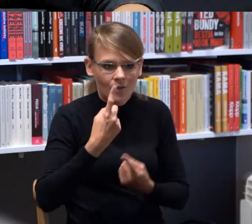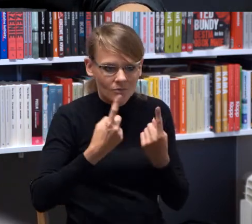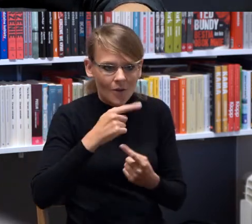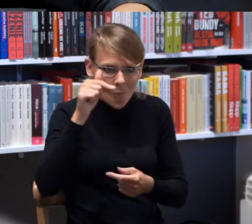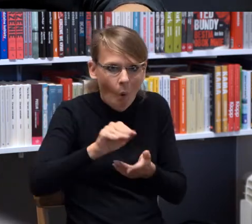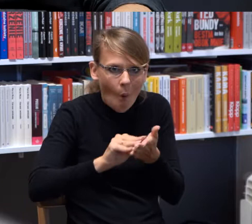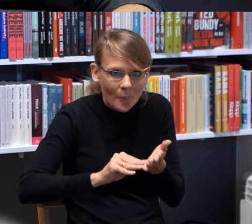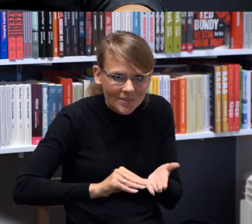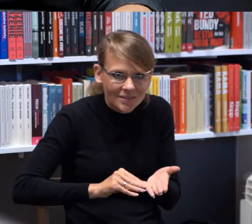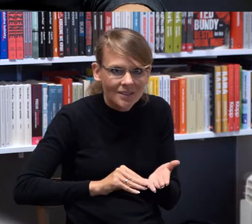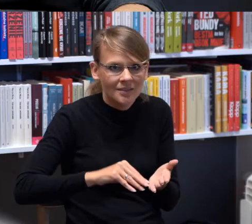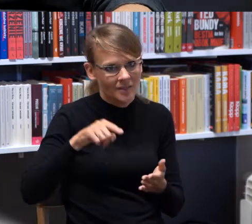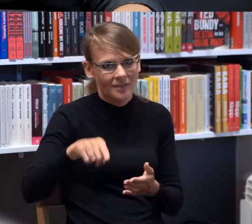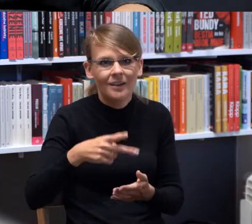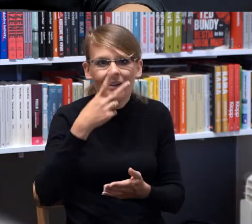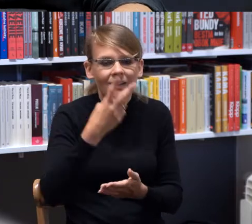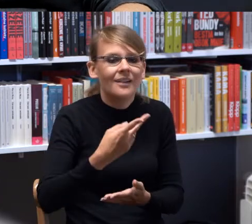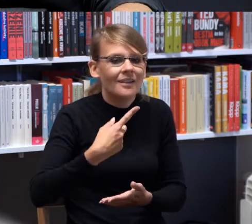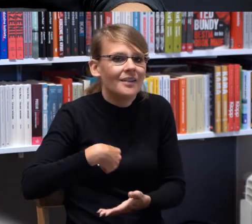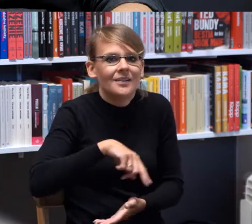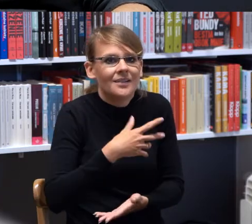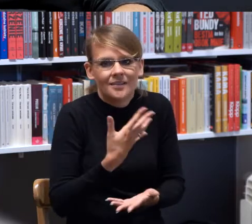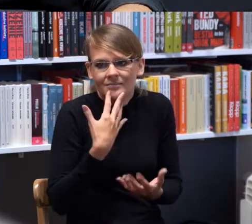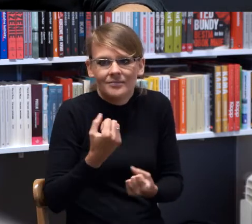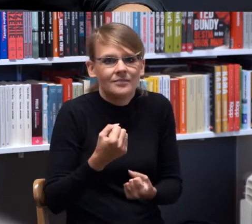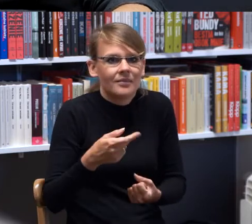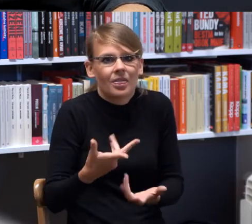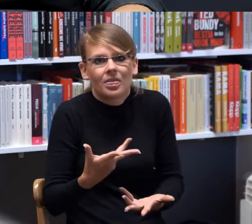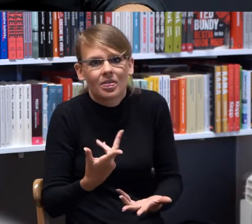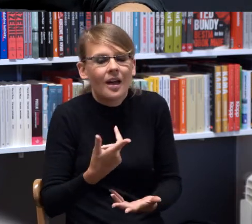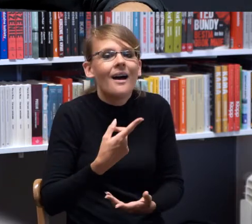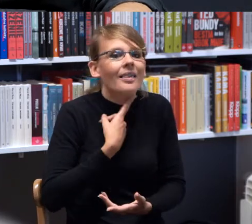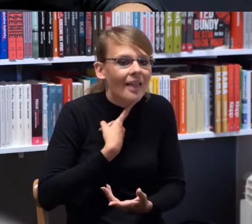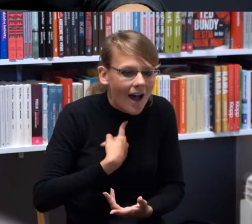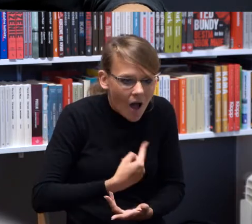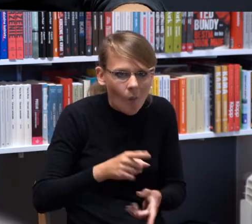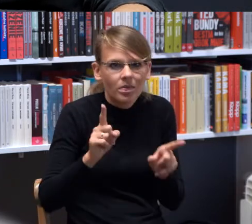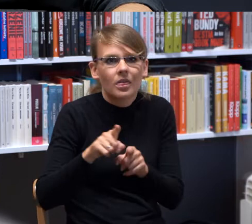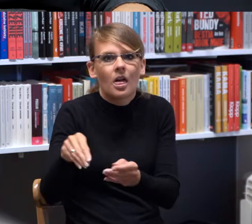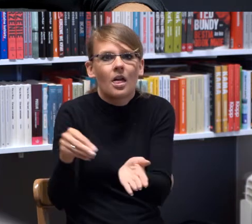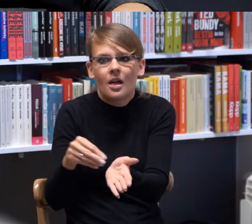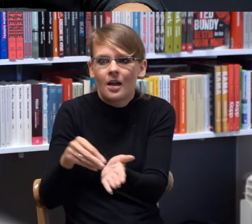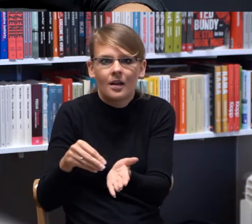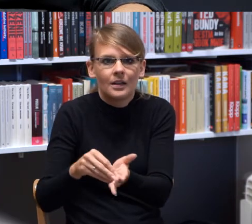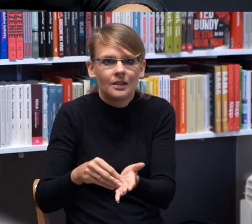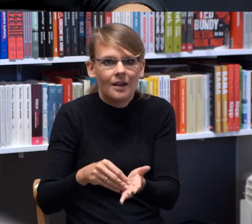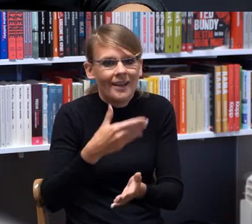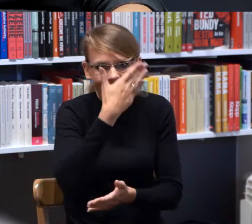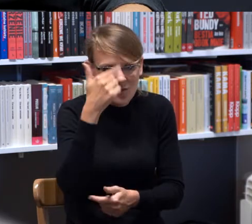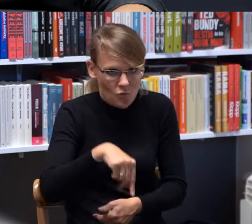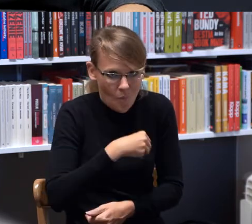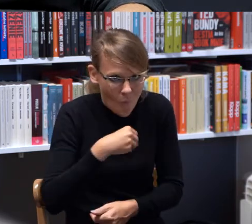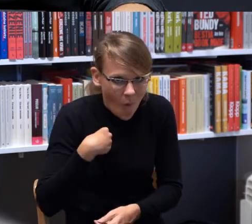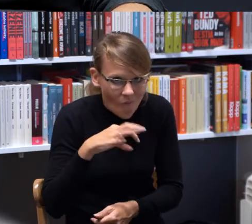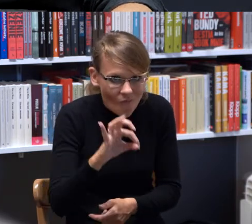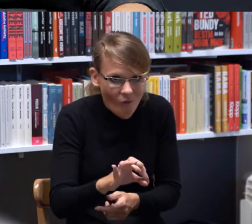właśnie to reprezentuje tą naszą niemoc, nie tyle wobec uzależnienia, tylko wobec obyczaju jakiegoś. Wobec, nie wiem, czy to jest polska obyczajowość. To